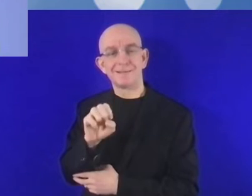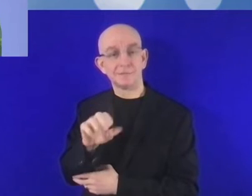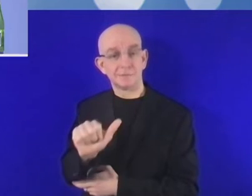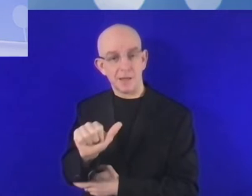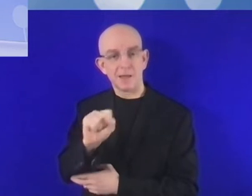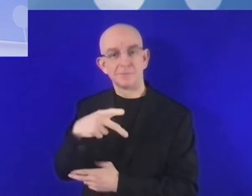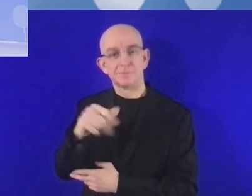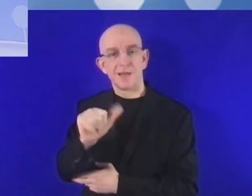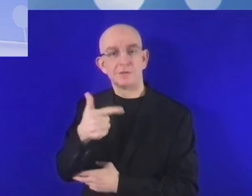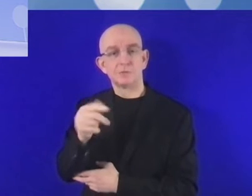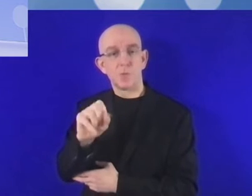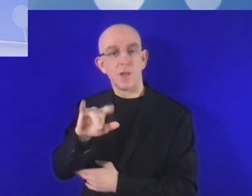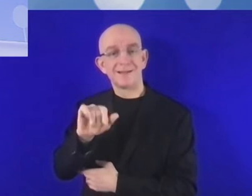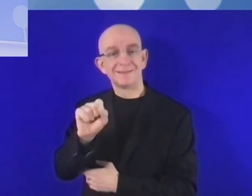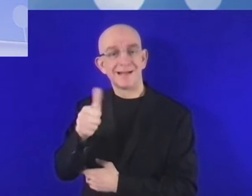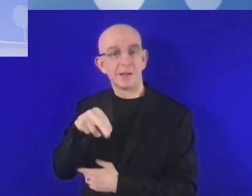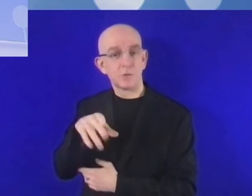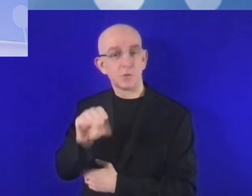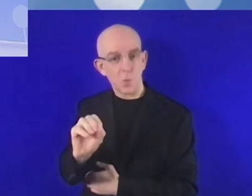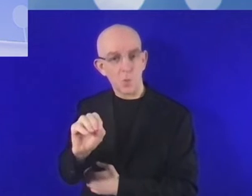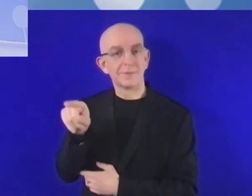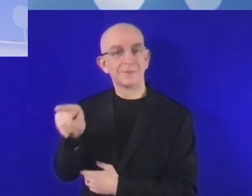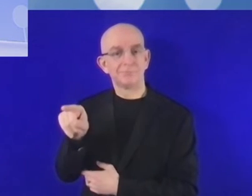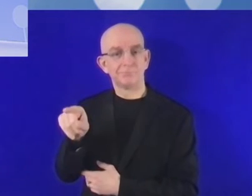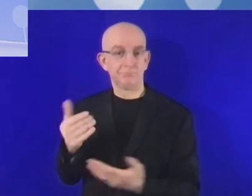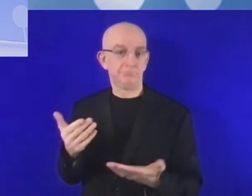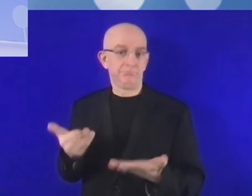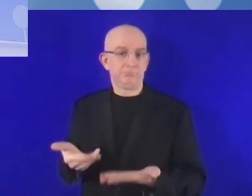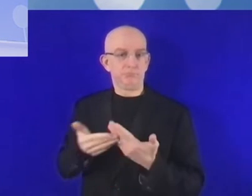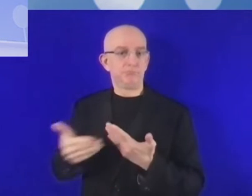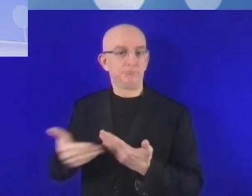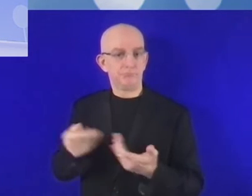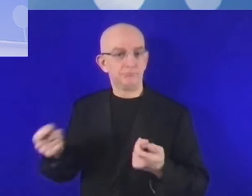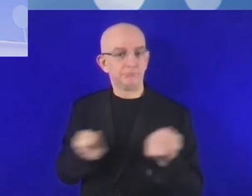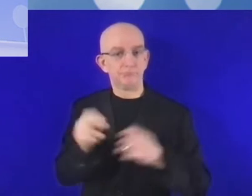представителя ООН по технологиям. Господин